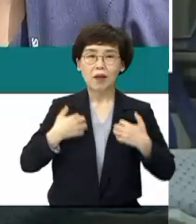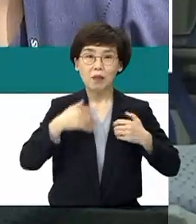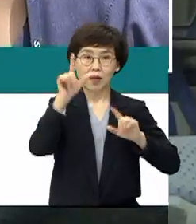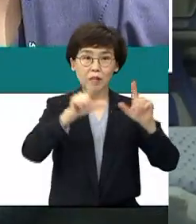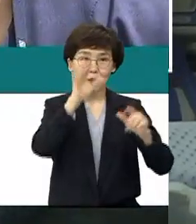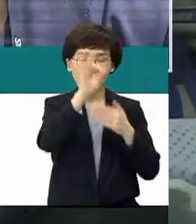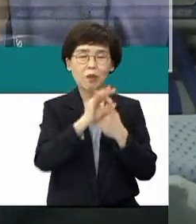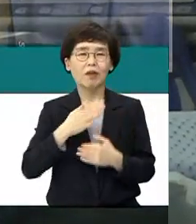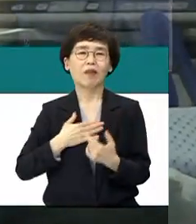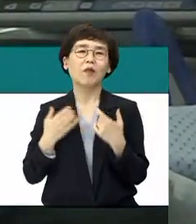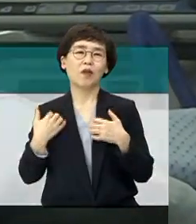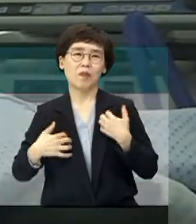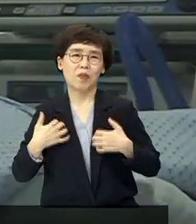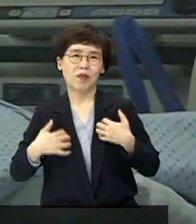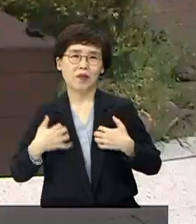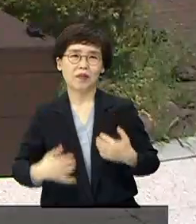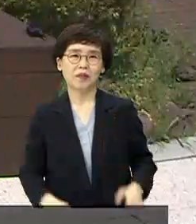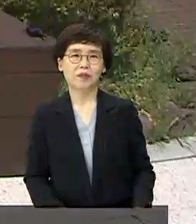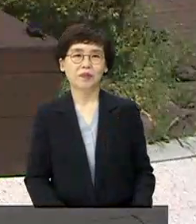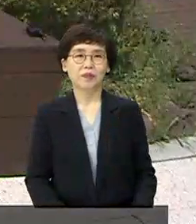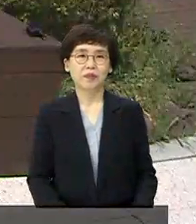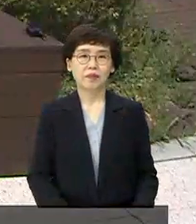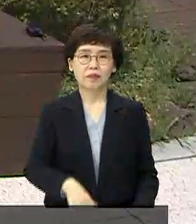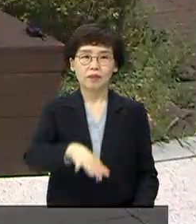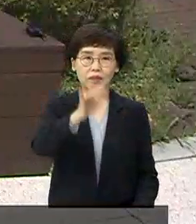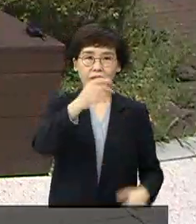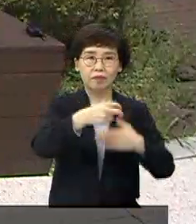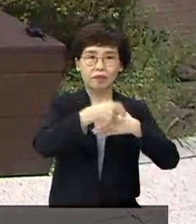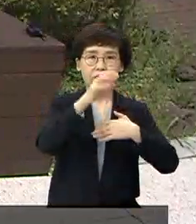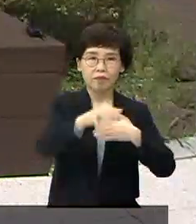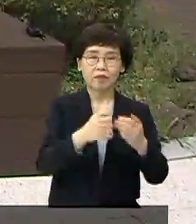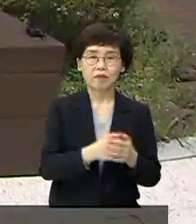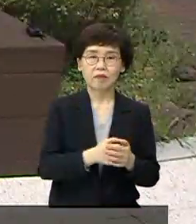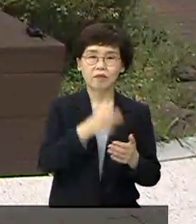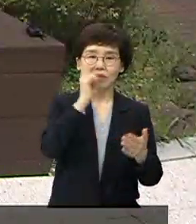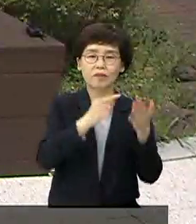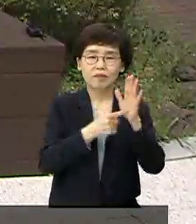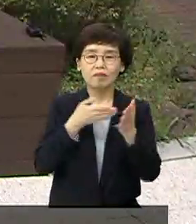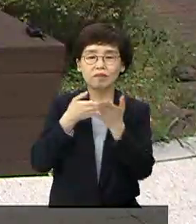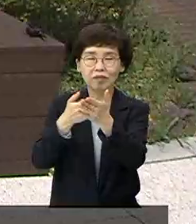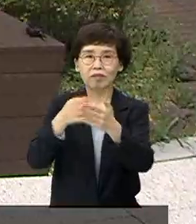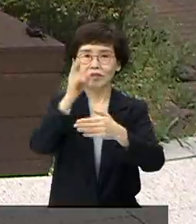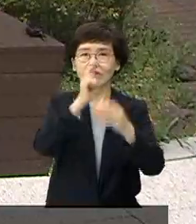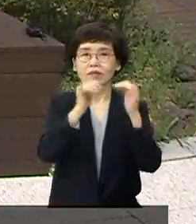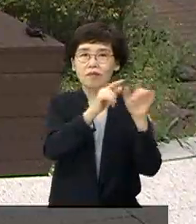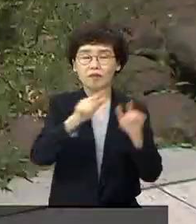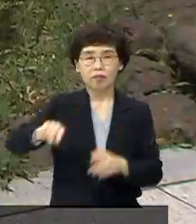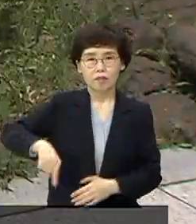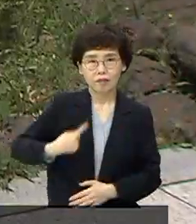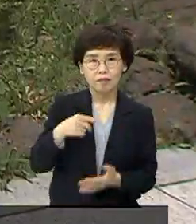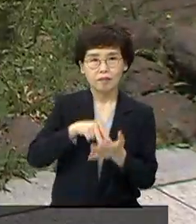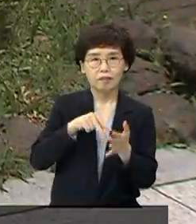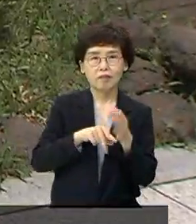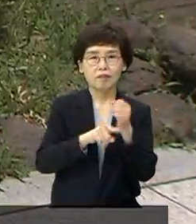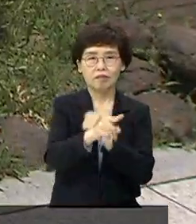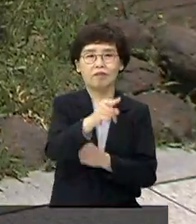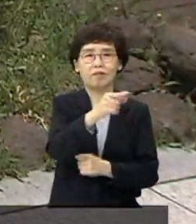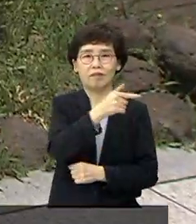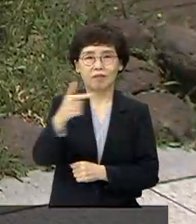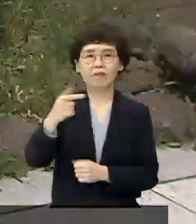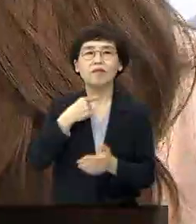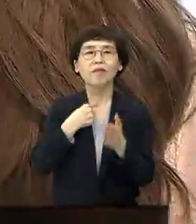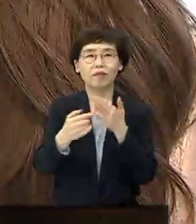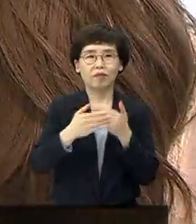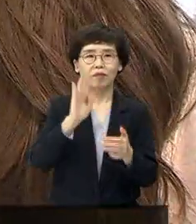그것도 기쁘기도 하고. 먼저 병원 측에 공연을 제안했던 가수들은 자신들에게도 뜻깊은 경험이었다고